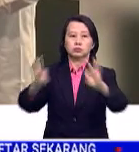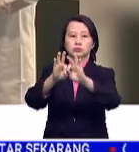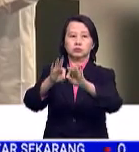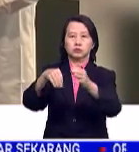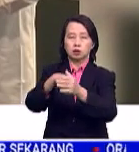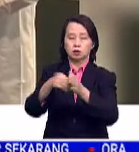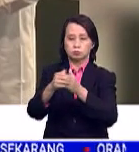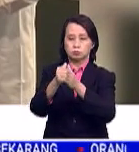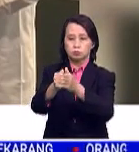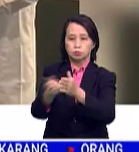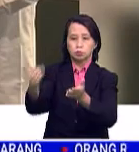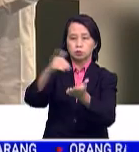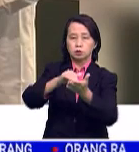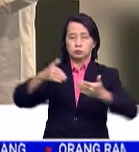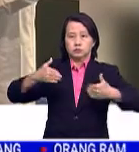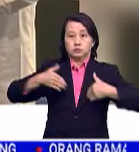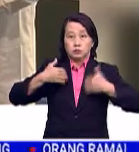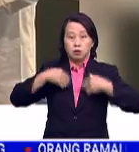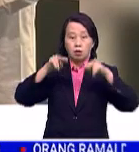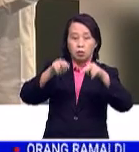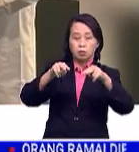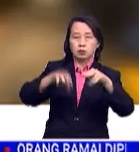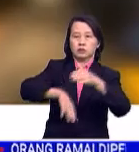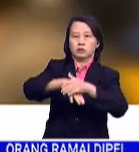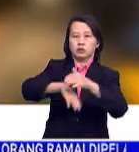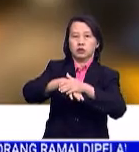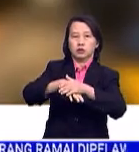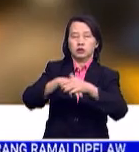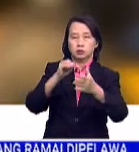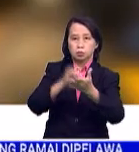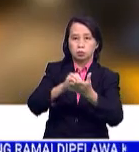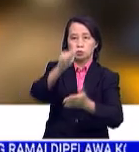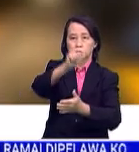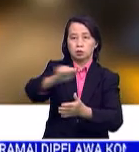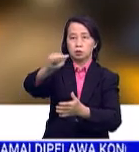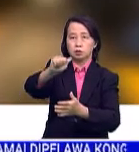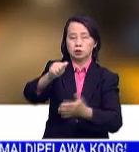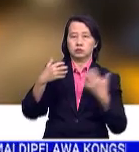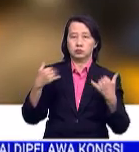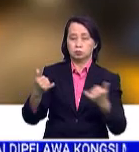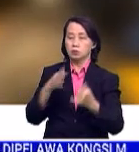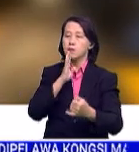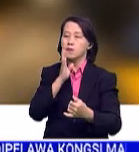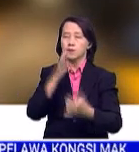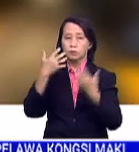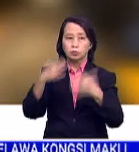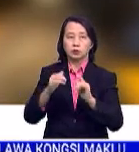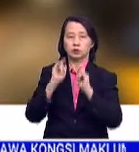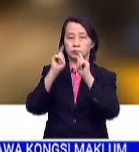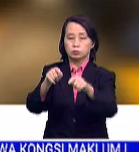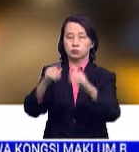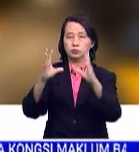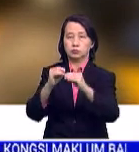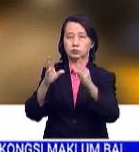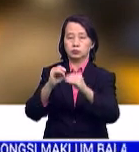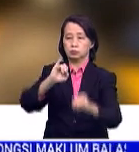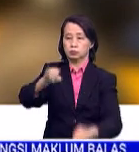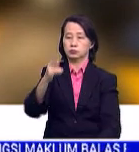dalam memacu semudah kemeriahan bola sepak khususnya di benua Asia beliau PK demikian selepas March